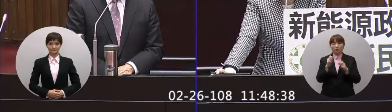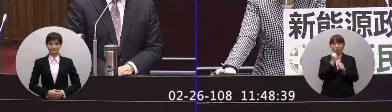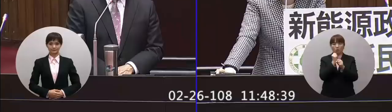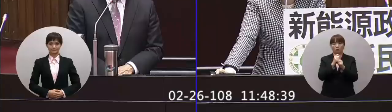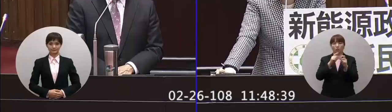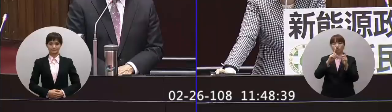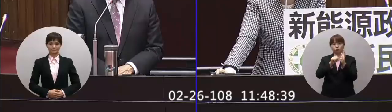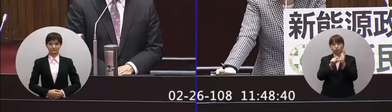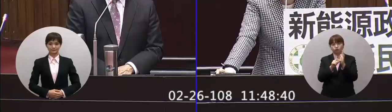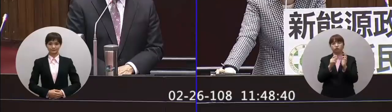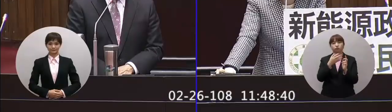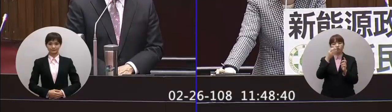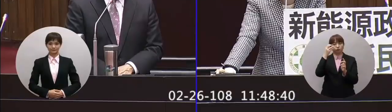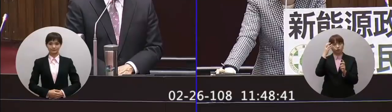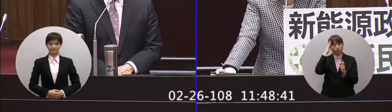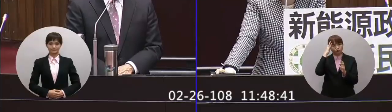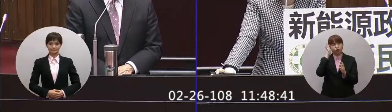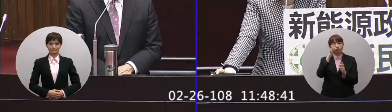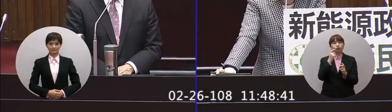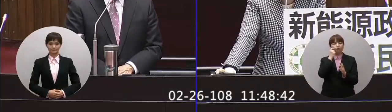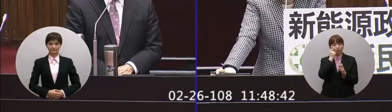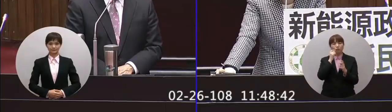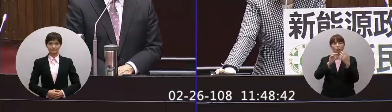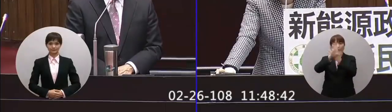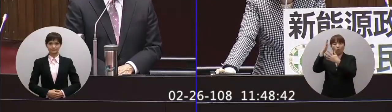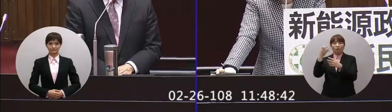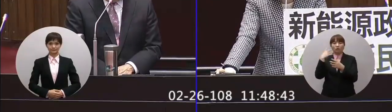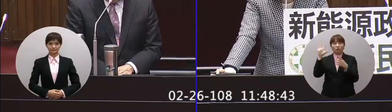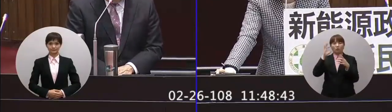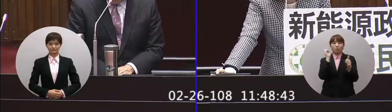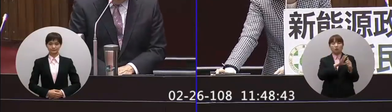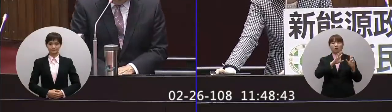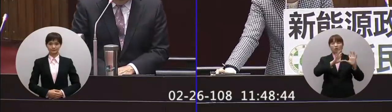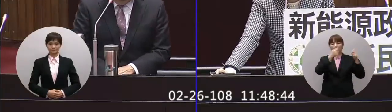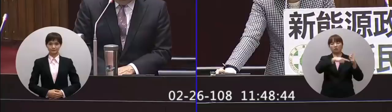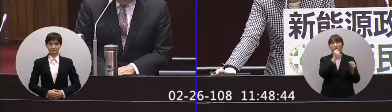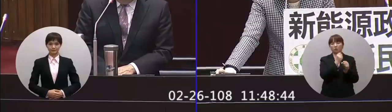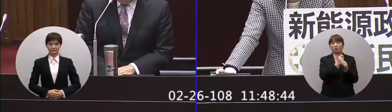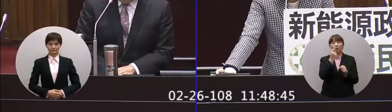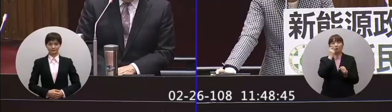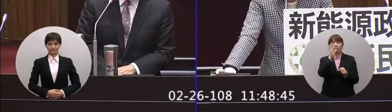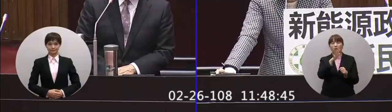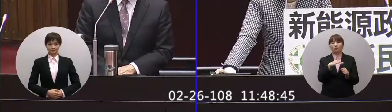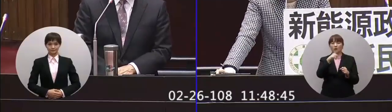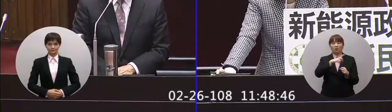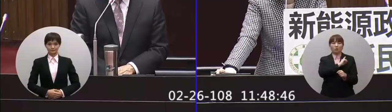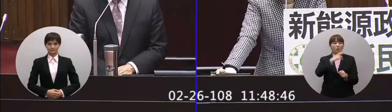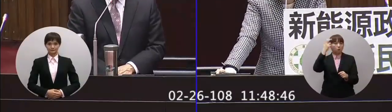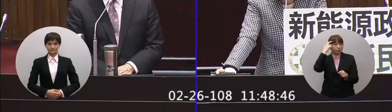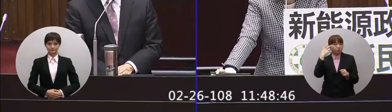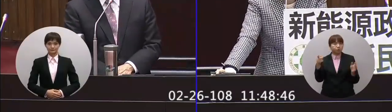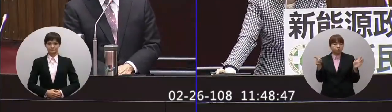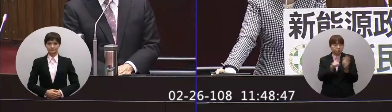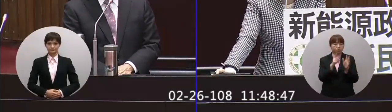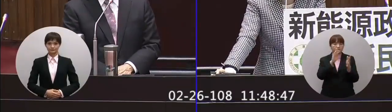困难，连国外的媒体都告诉蔡政府了。但是一意孤行的后果，我觉得2020民